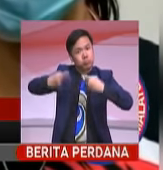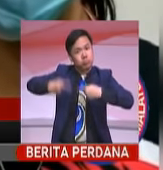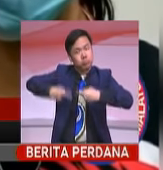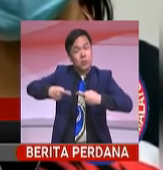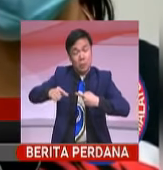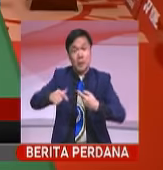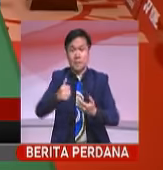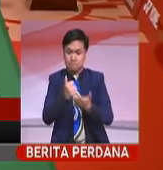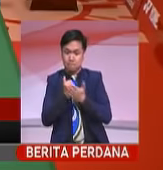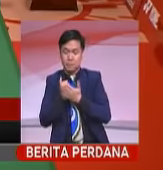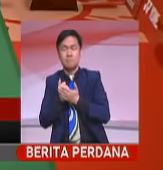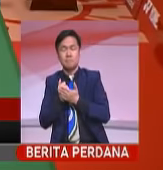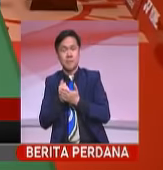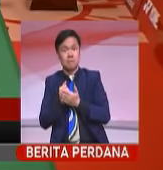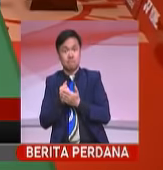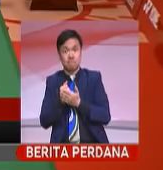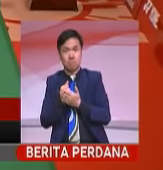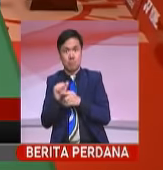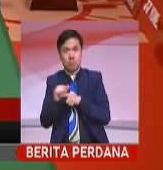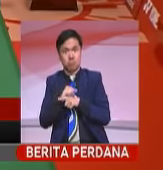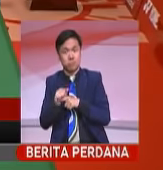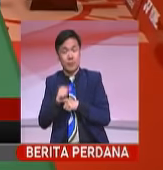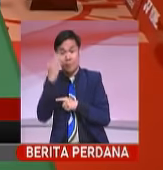agak membantukan kita sebab